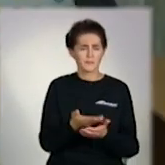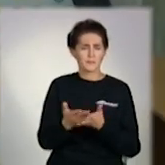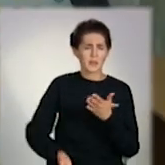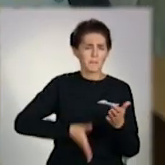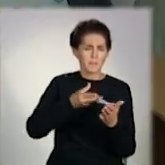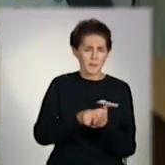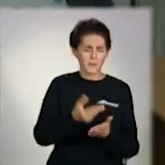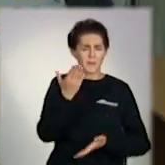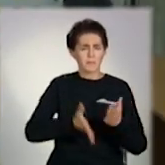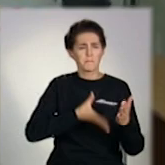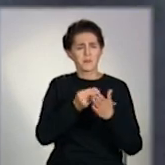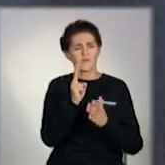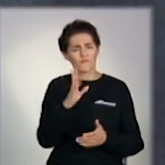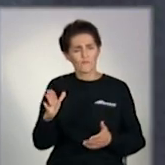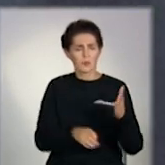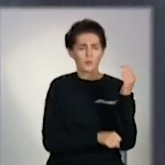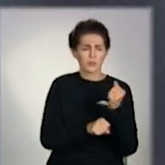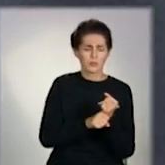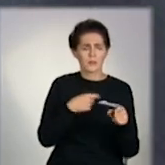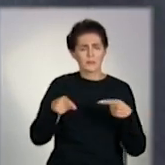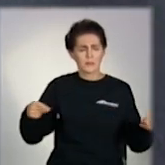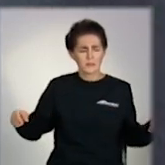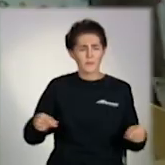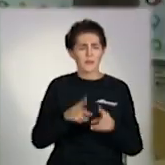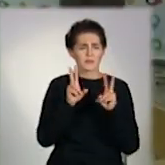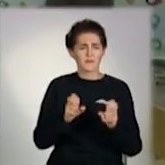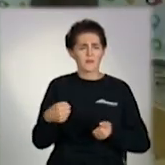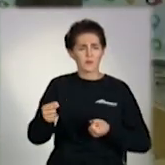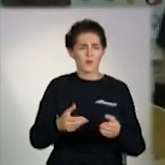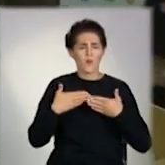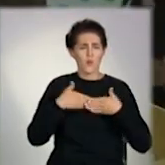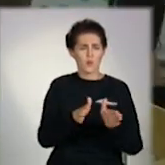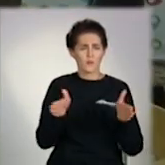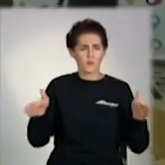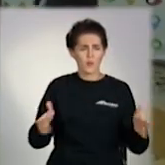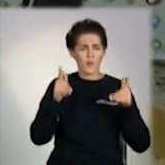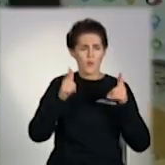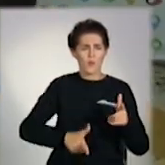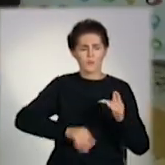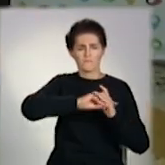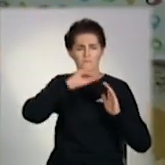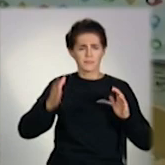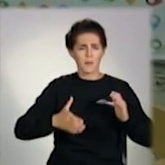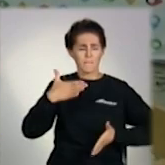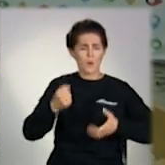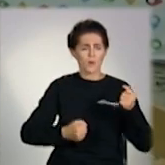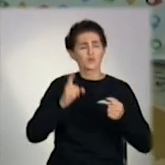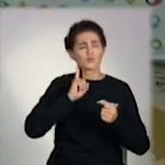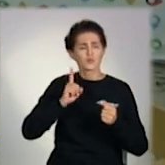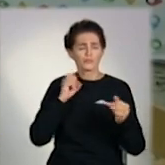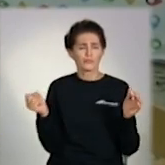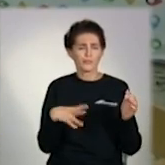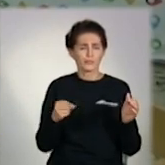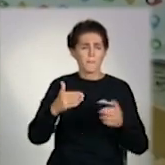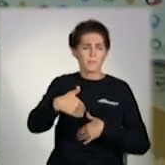і сплатити комунальні послуги. Авто, вона відкриває двері, в неї наповнення те, що прийшло,